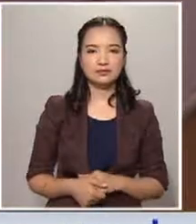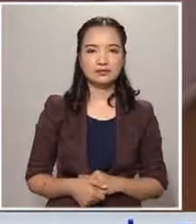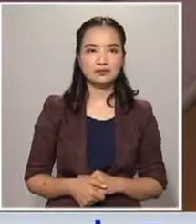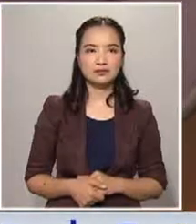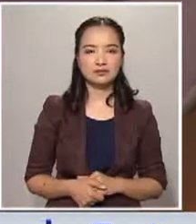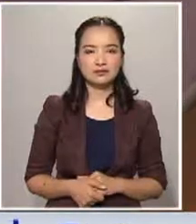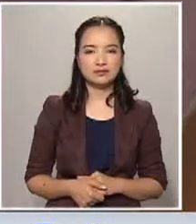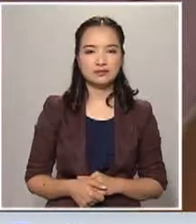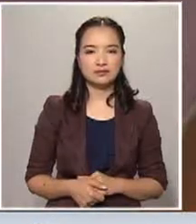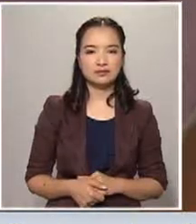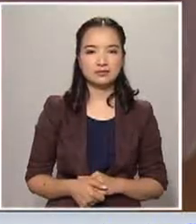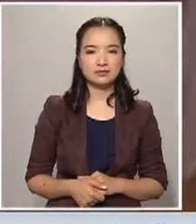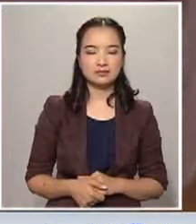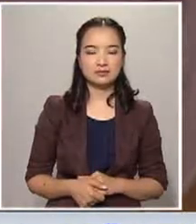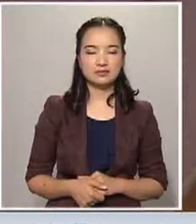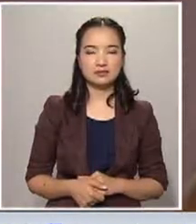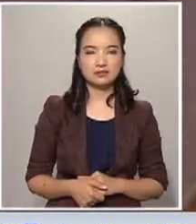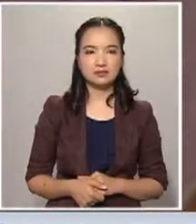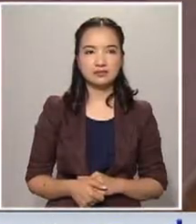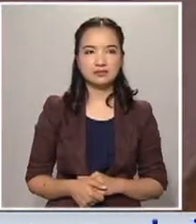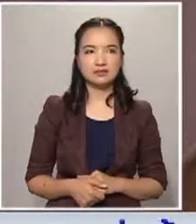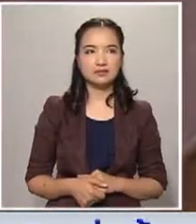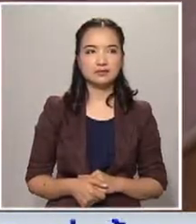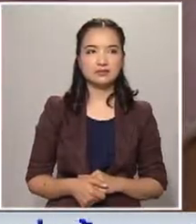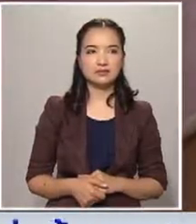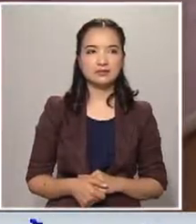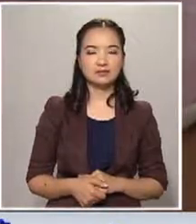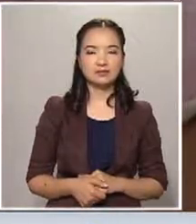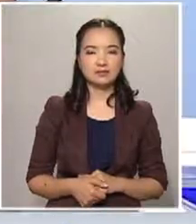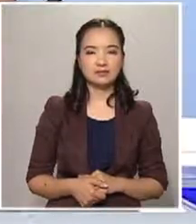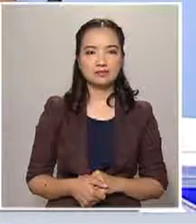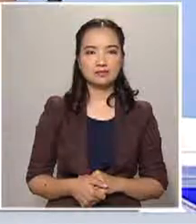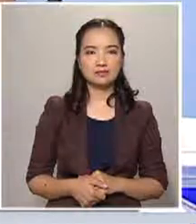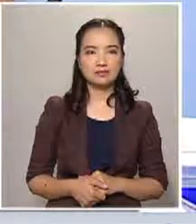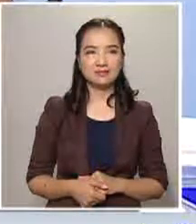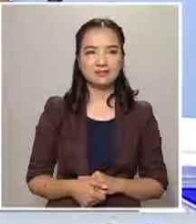่40กว่าปีที่เหนื่อยนัก นี่แหละ